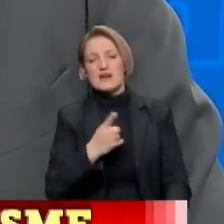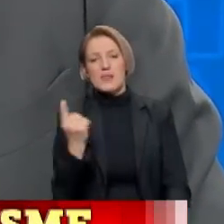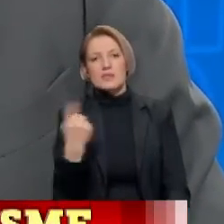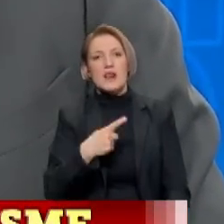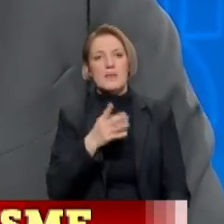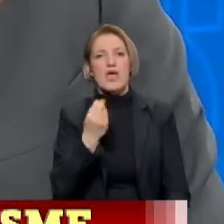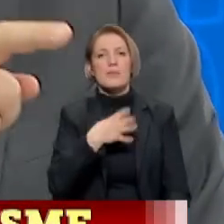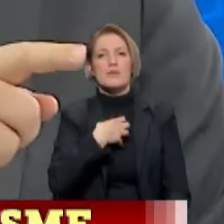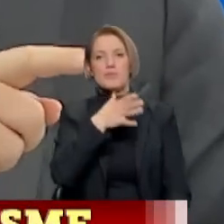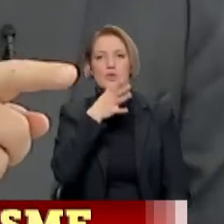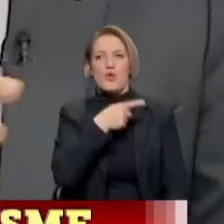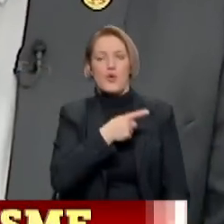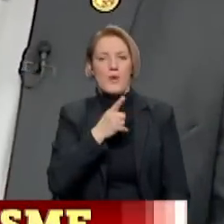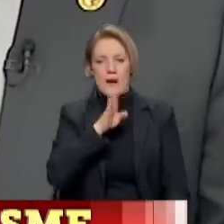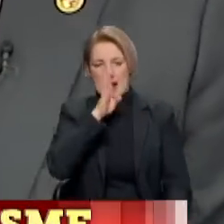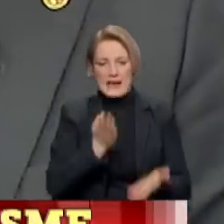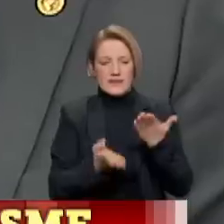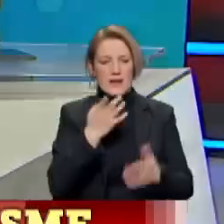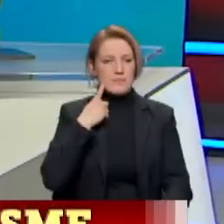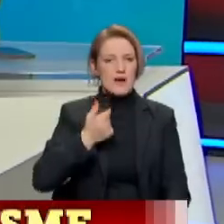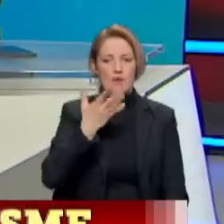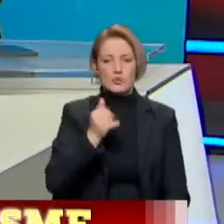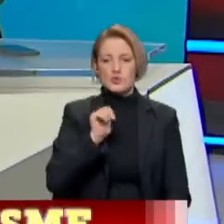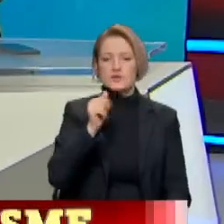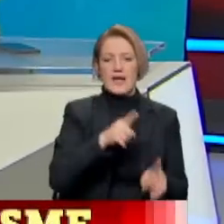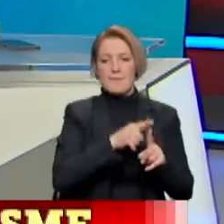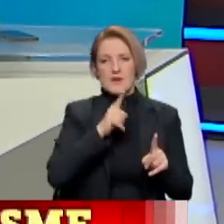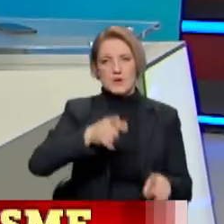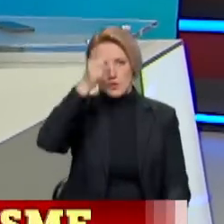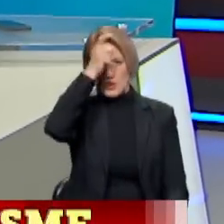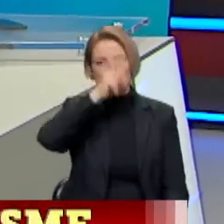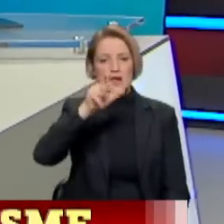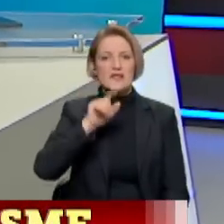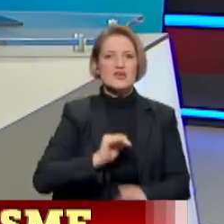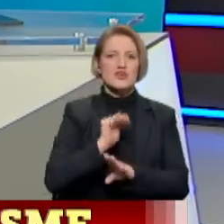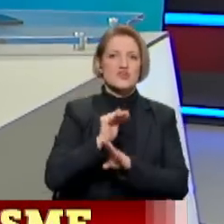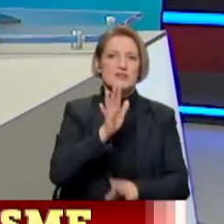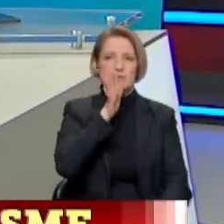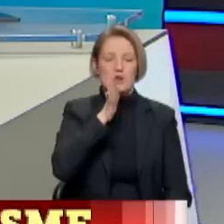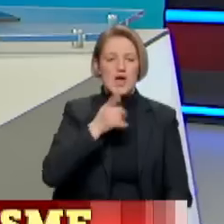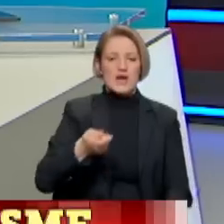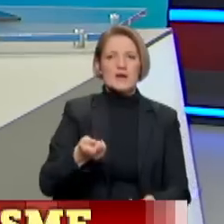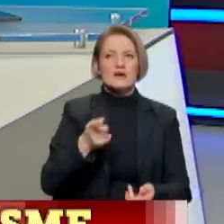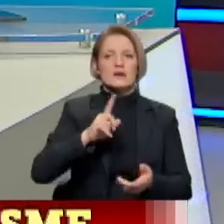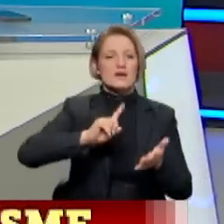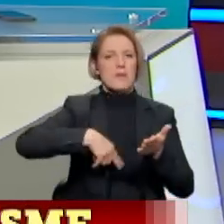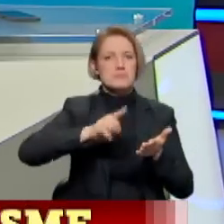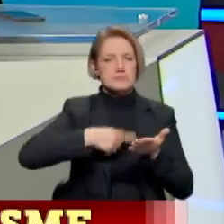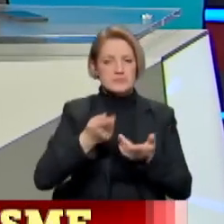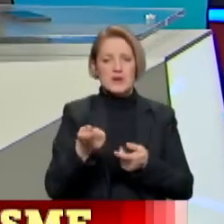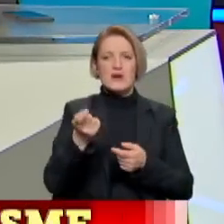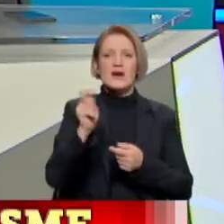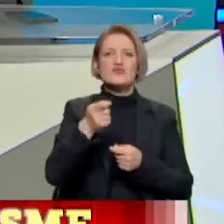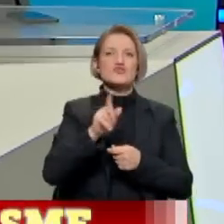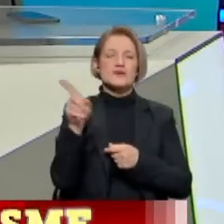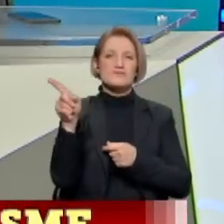olması gerekir. Zaten Adalet Bakanı olduğu günden beri Türkiye'nin yaşadıklarına bakın. Kaşıkçı dosyası gitti, imzalandı, başka